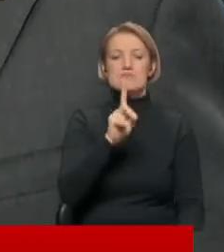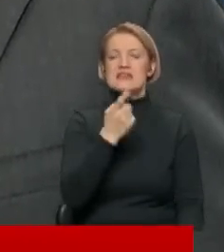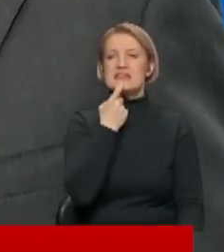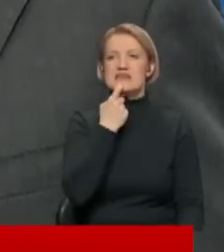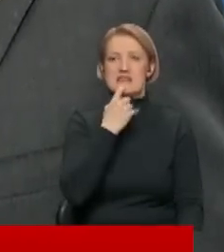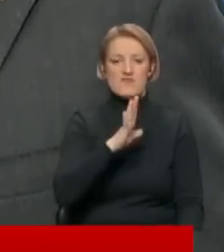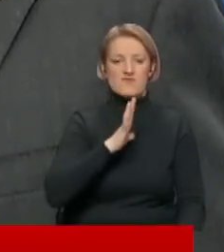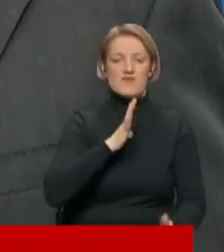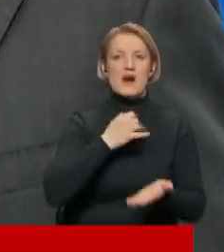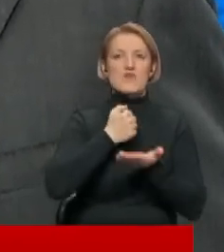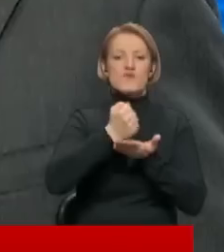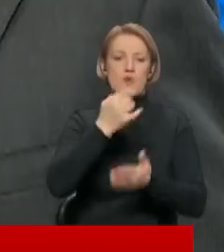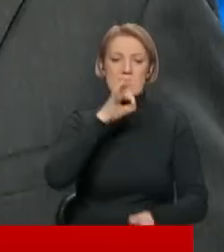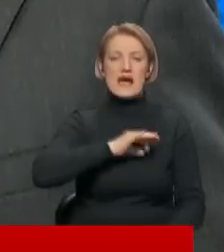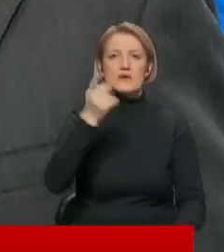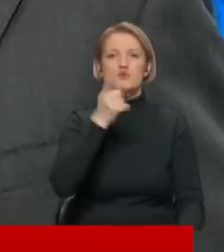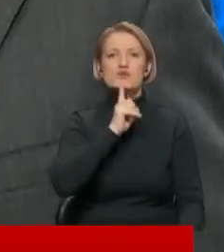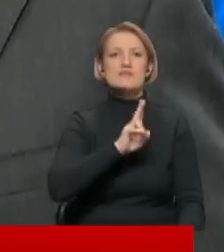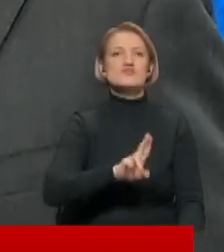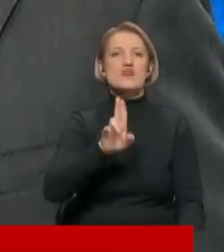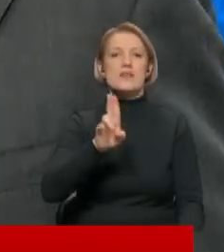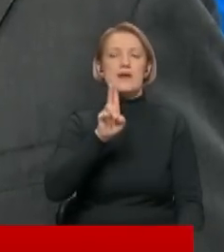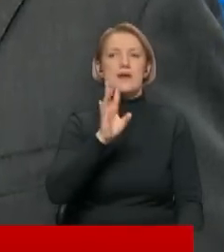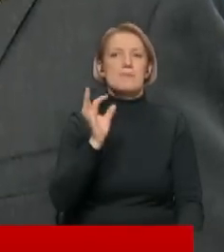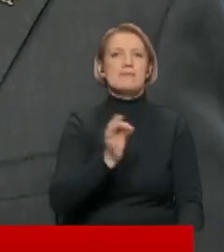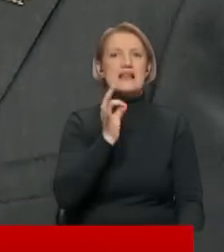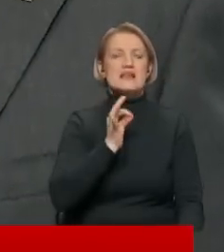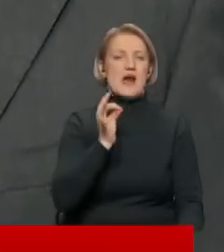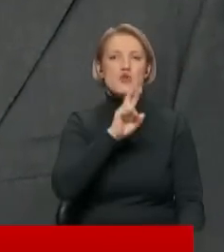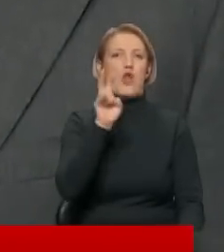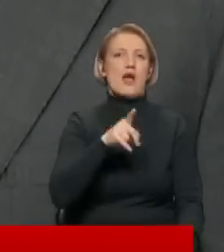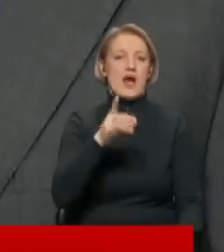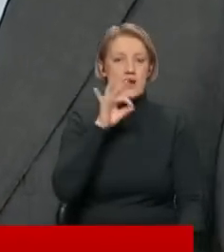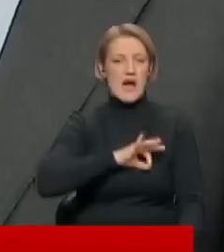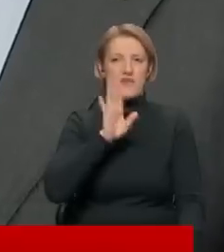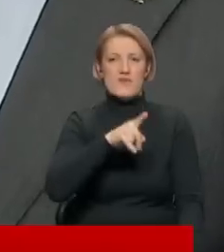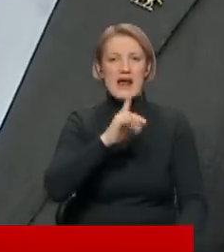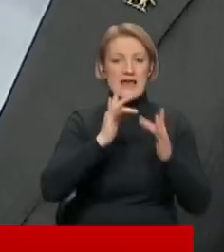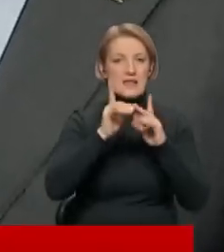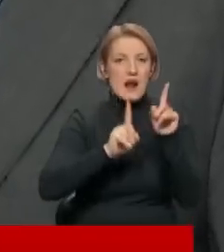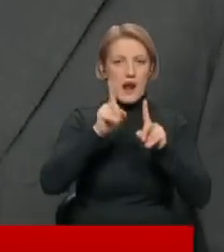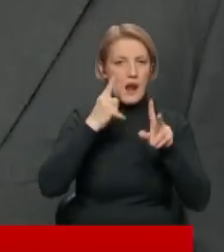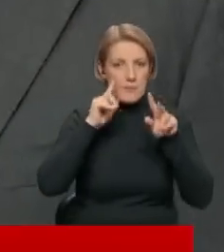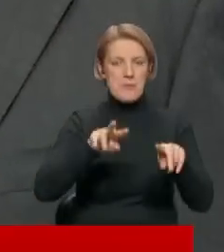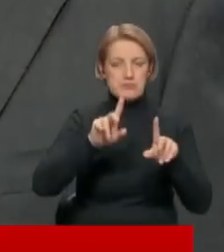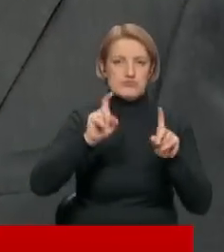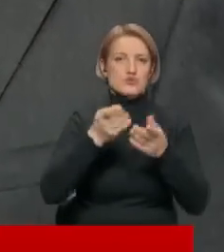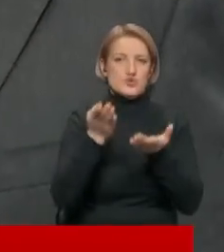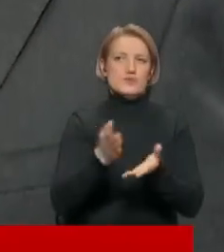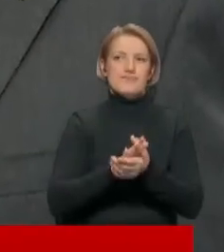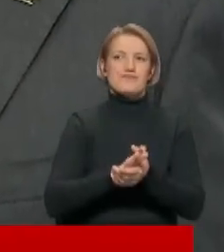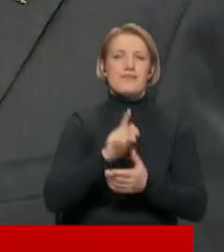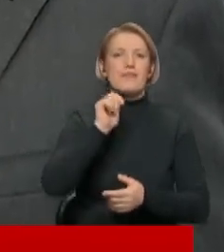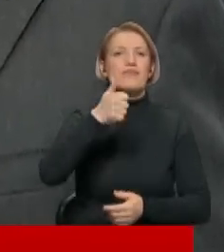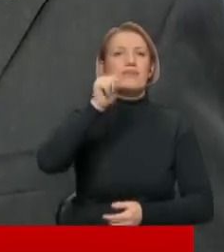varlık fonunun kârı 177 milyar dolar çok basit bir internet taramasından bile bu gerçek çıkar ama Türkiye'nin varlık fonu